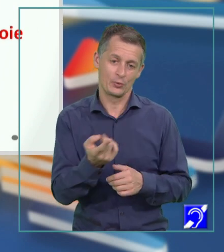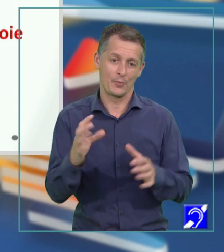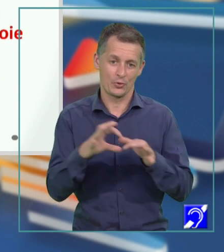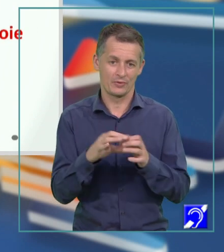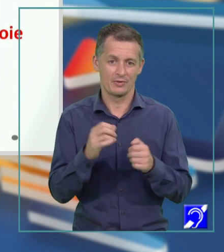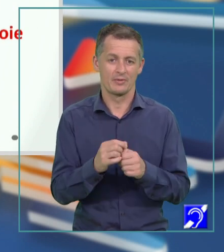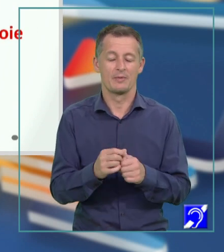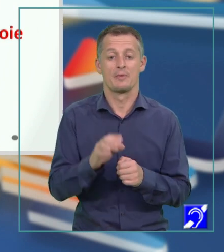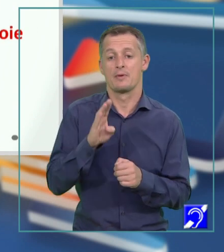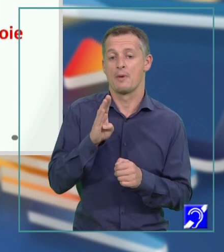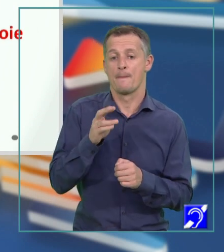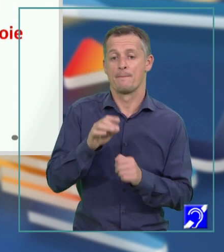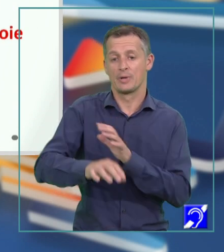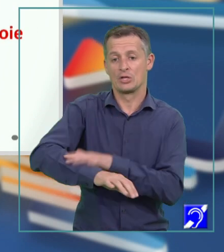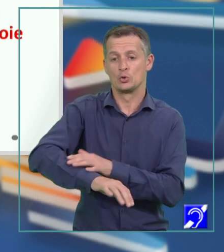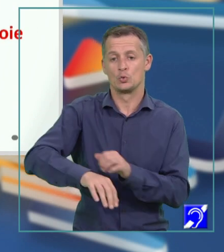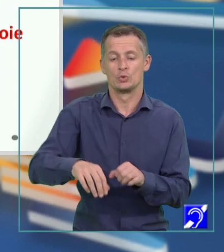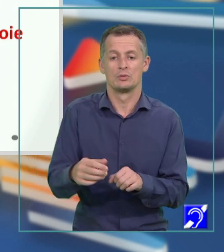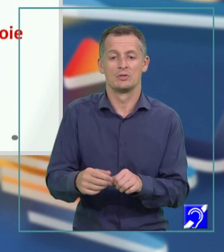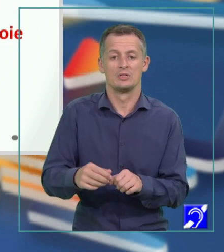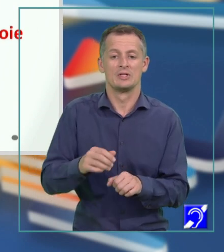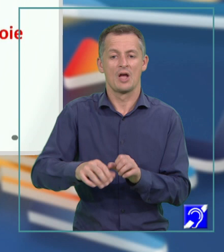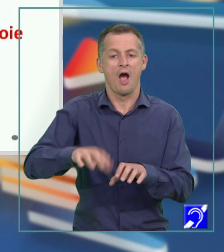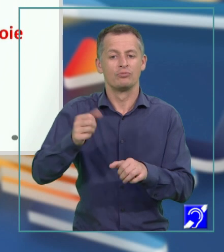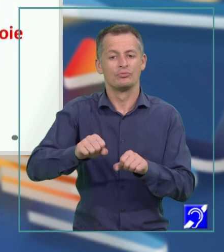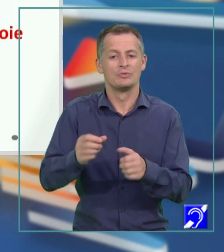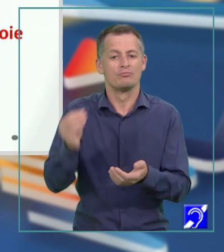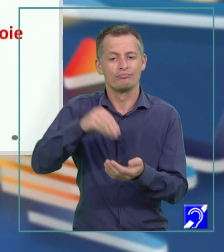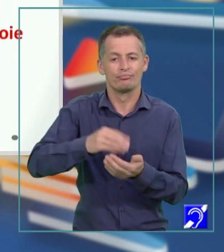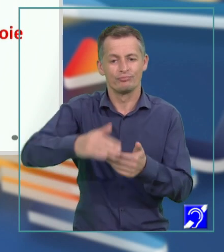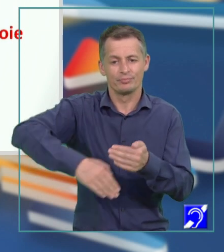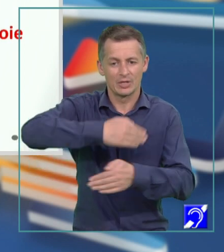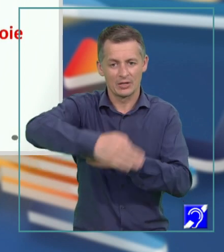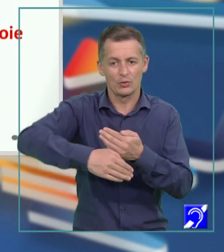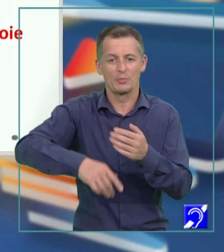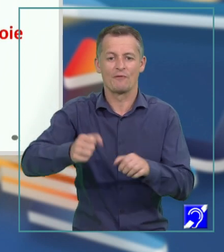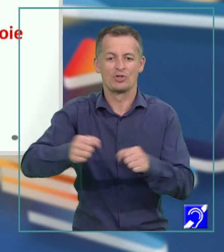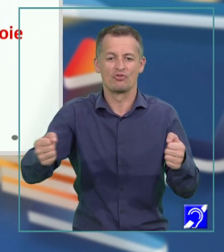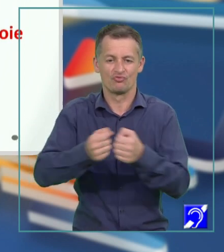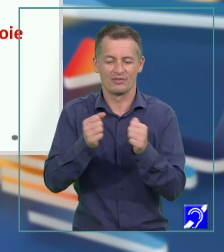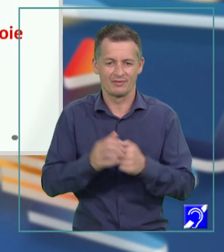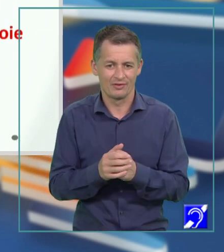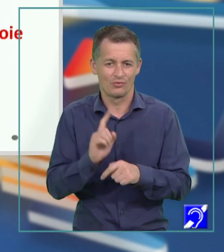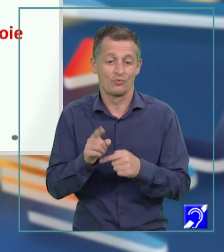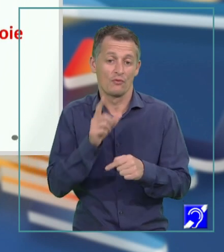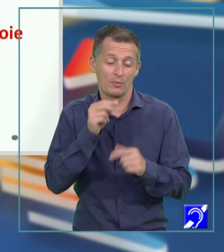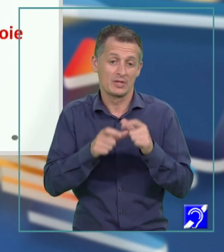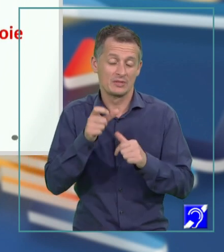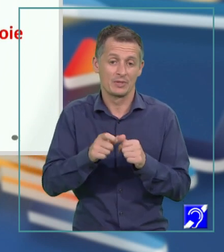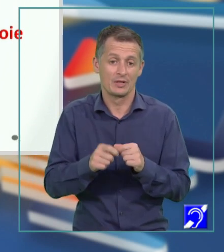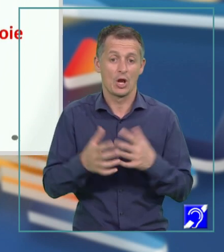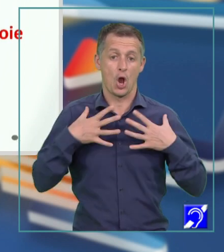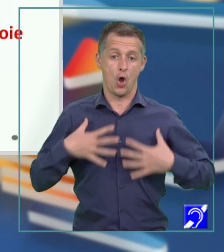stâng i-a fost imobilizat după ce a fost accidentat. Brațul aici se referă clar la membrul superior